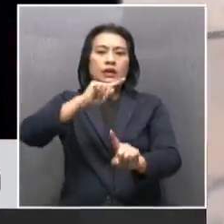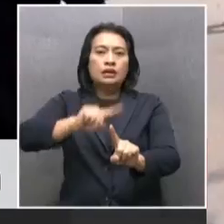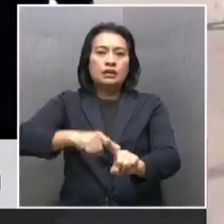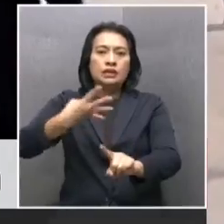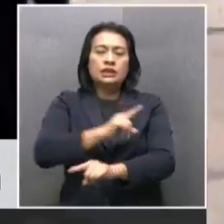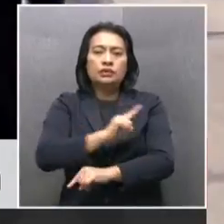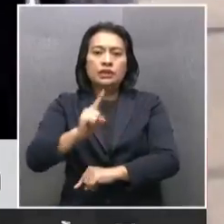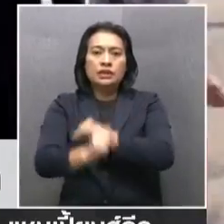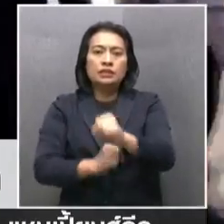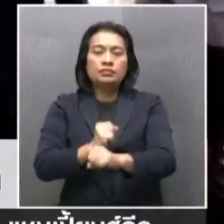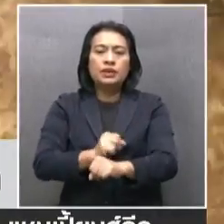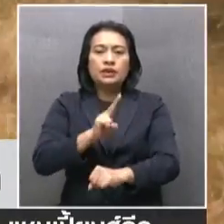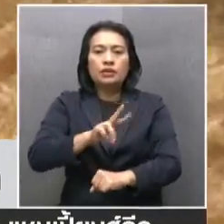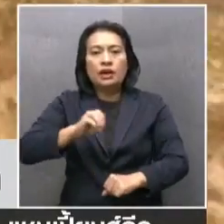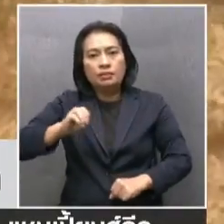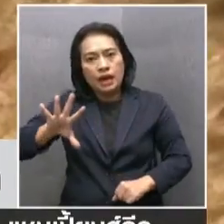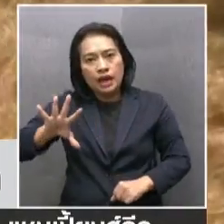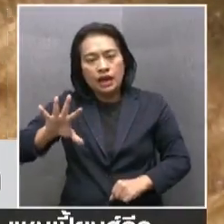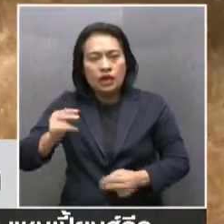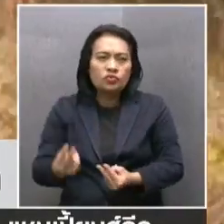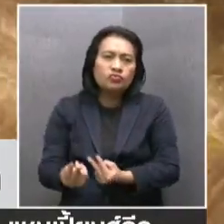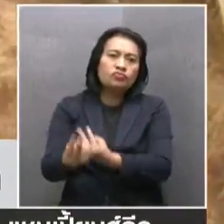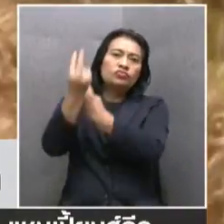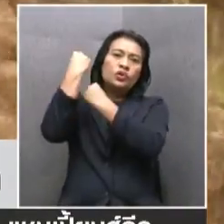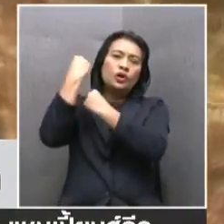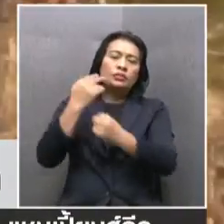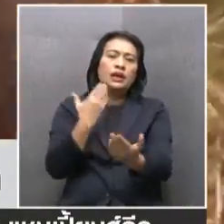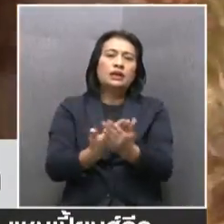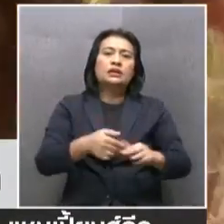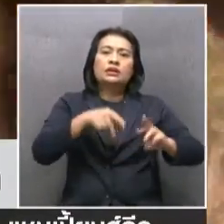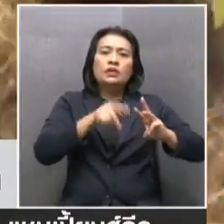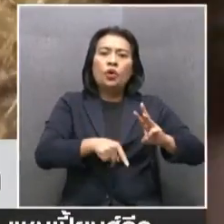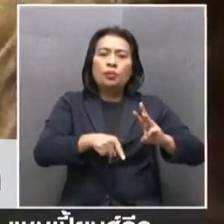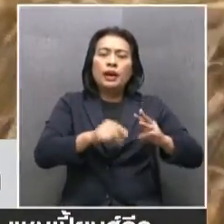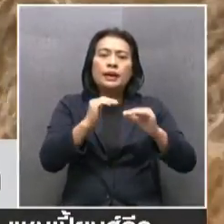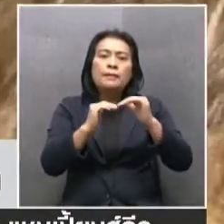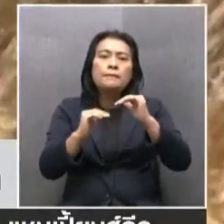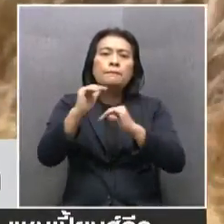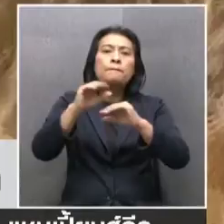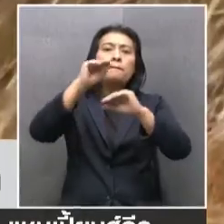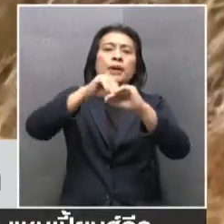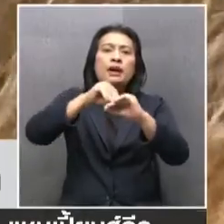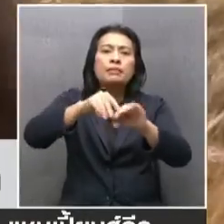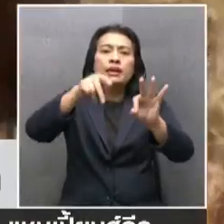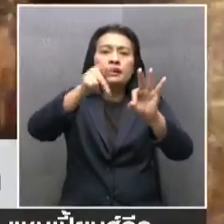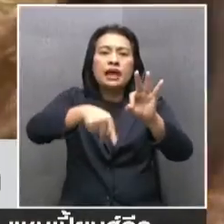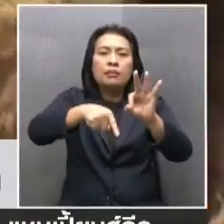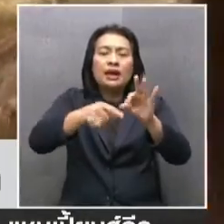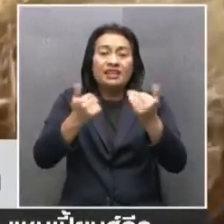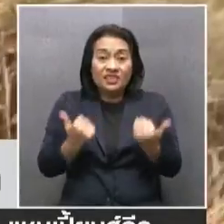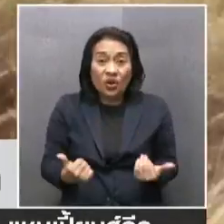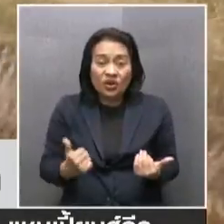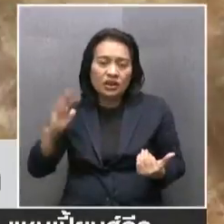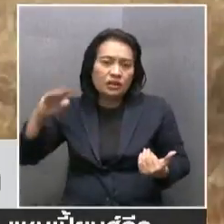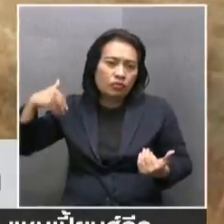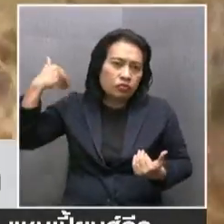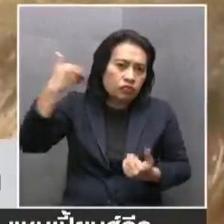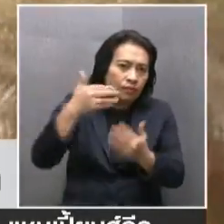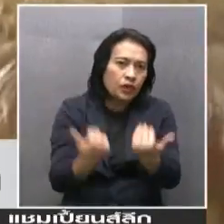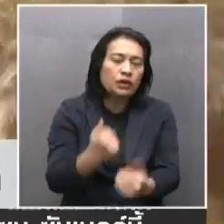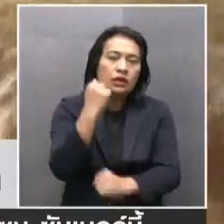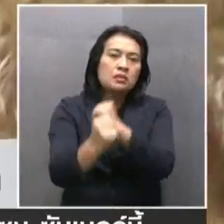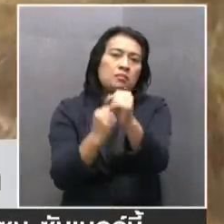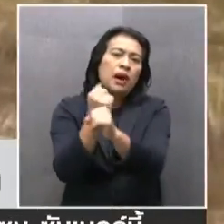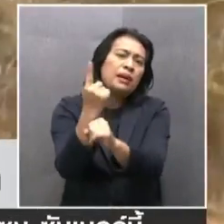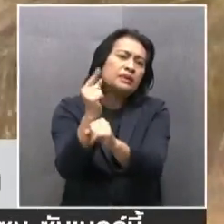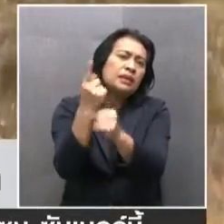นปี2555นะครับจาก 6,000 บาทเป็น 9,000 บาทต่อเดือนจนถึงปัจจุบันนี้ก็ผ่านมา11ปีแล้วน